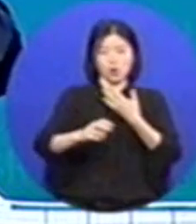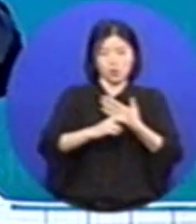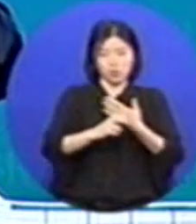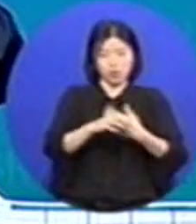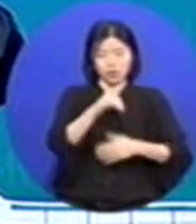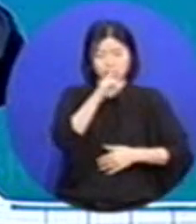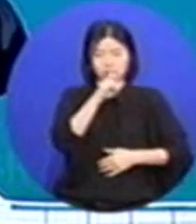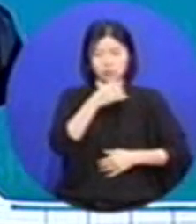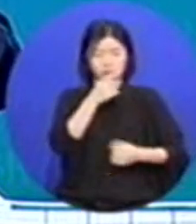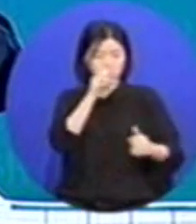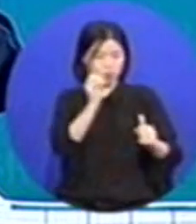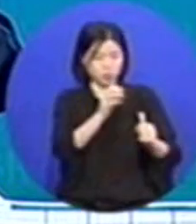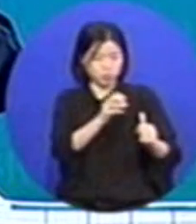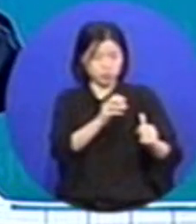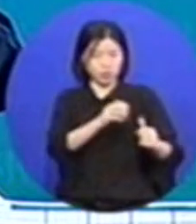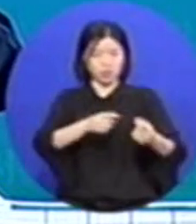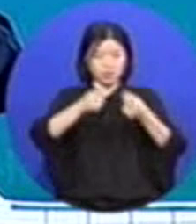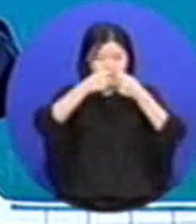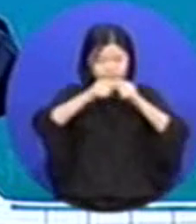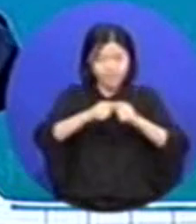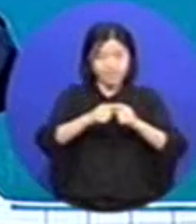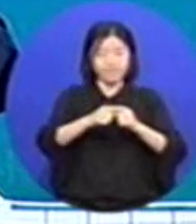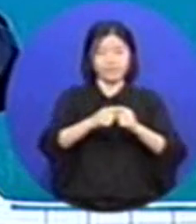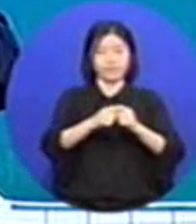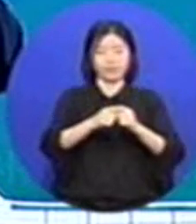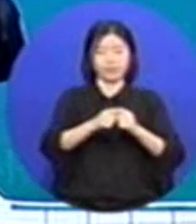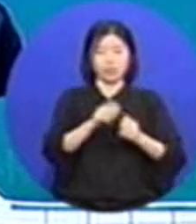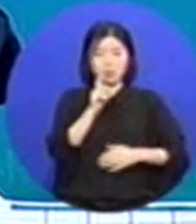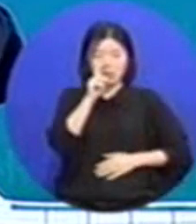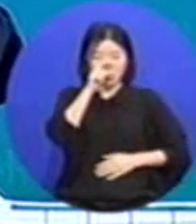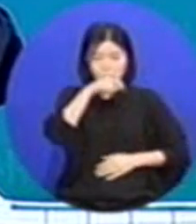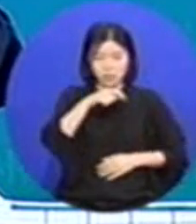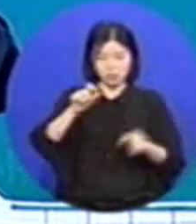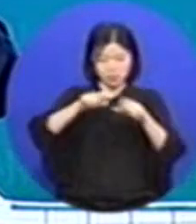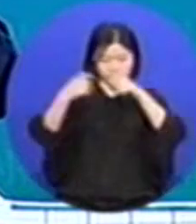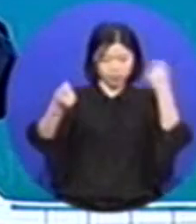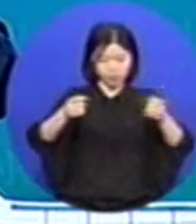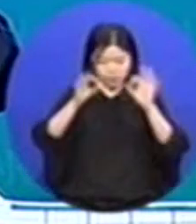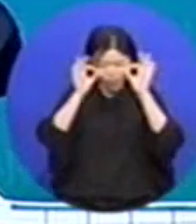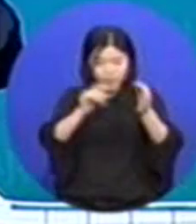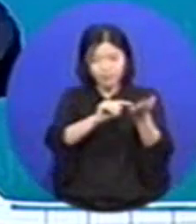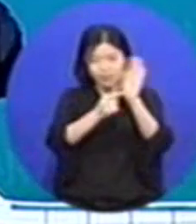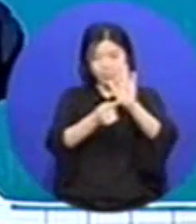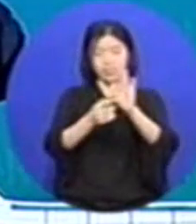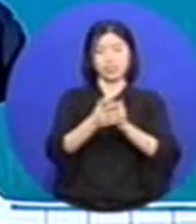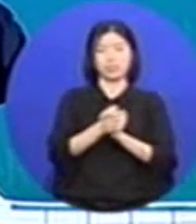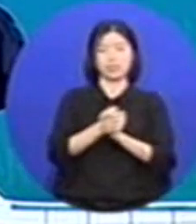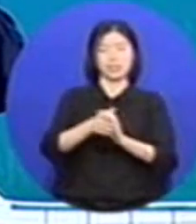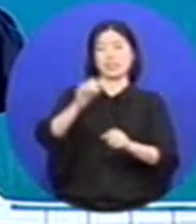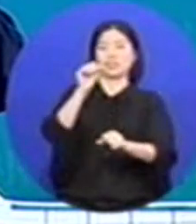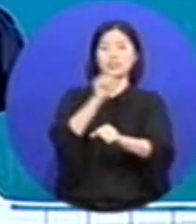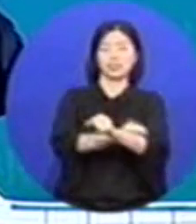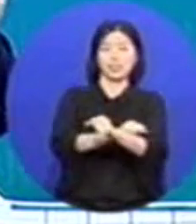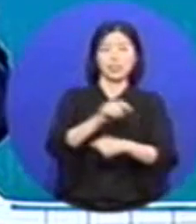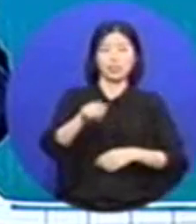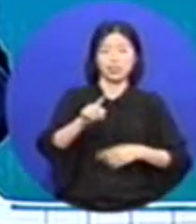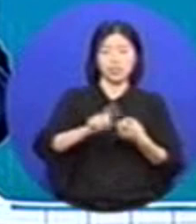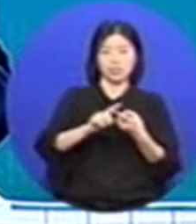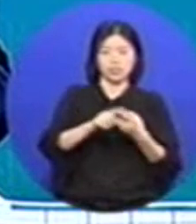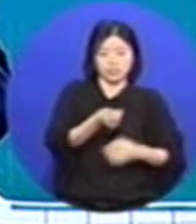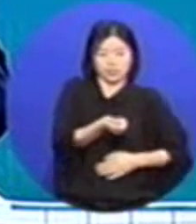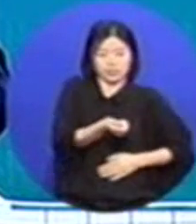멸시하고 공격하고 허물이 있으면 2 지워내고 잘하는 거 있는 것은 오히려 작게